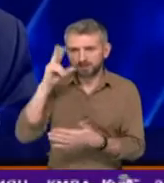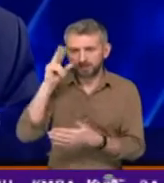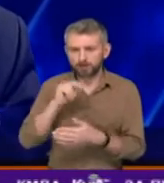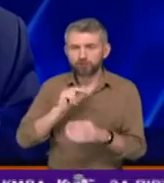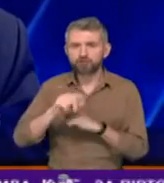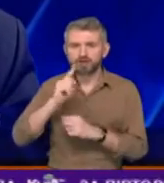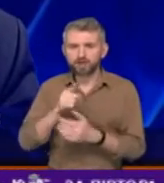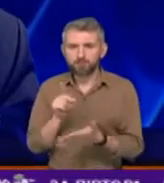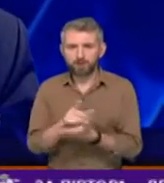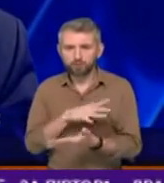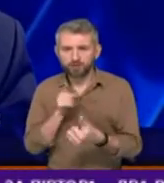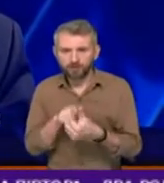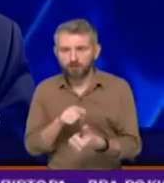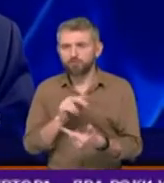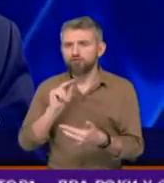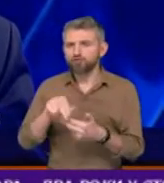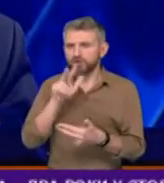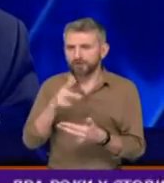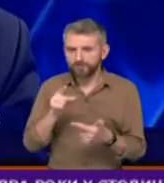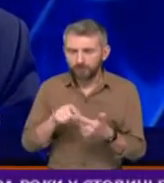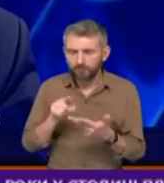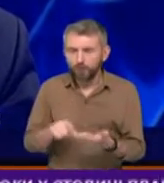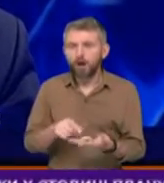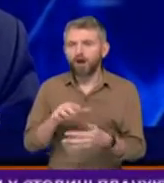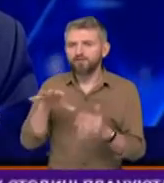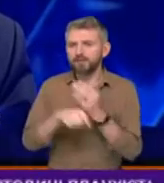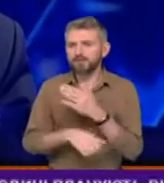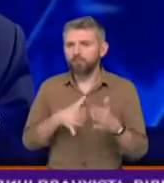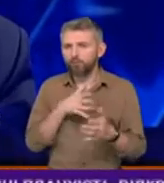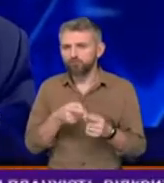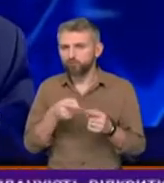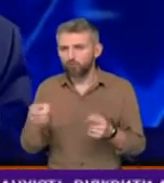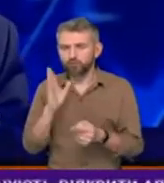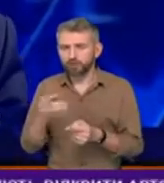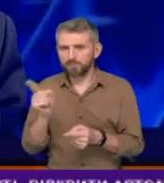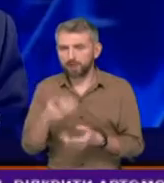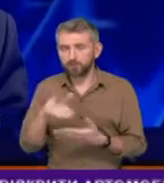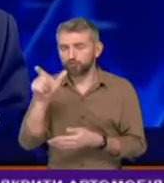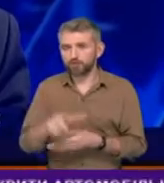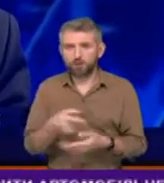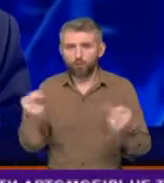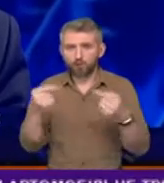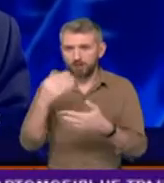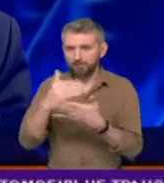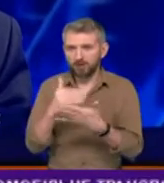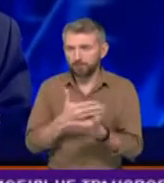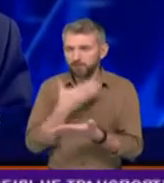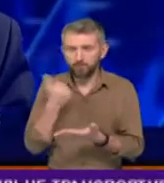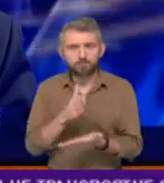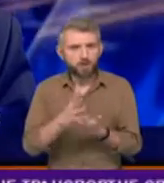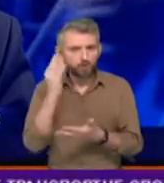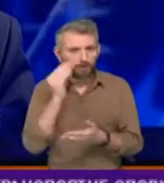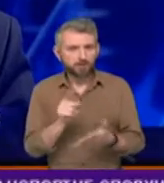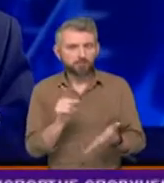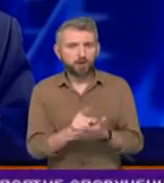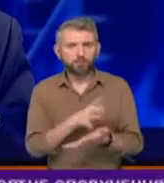рік маємо бути там, то через три там, то наприкінці мого строку ми будемо там. Тобто, якщо людина не має конкретних параметрів... Ви маєте на увазі, що це